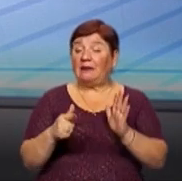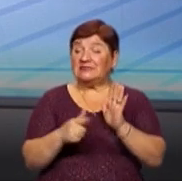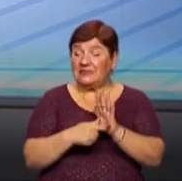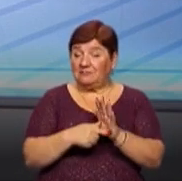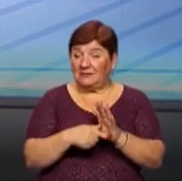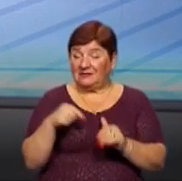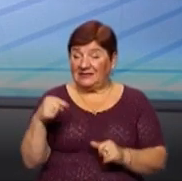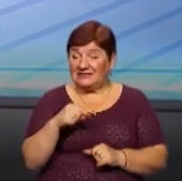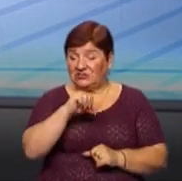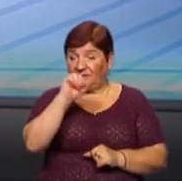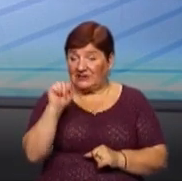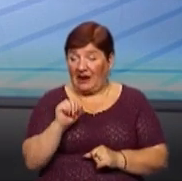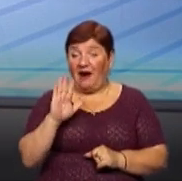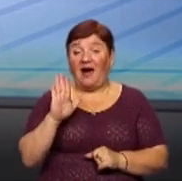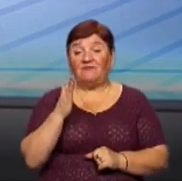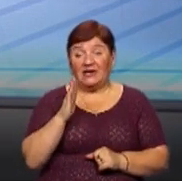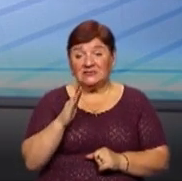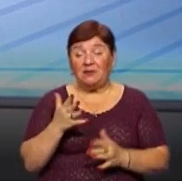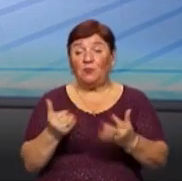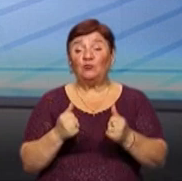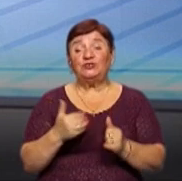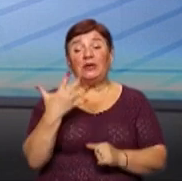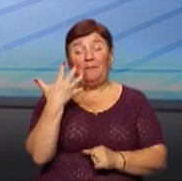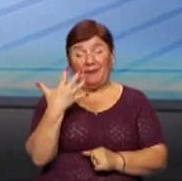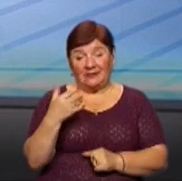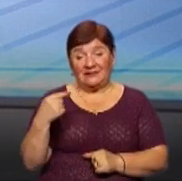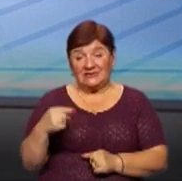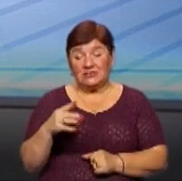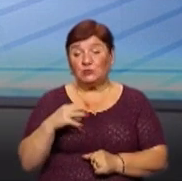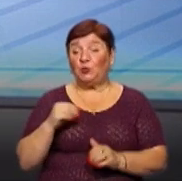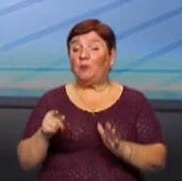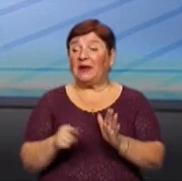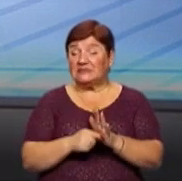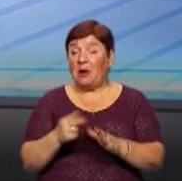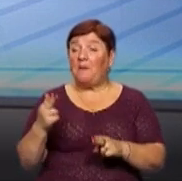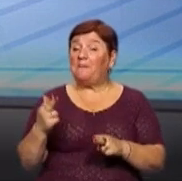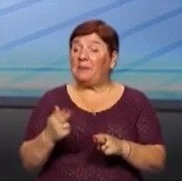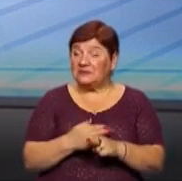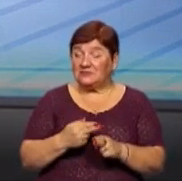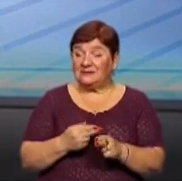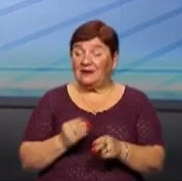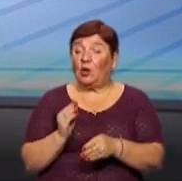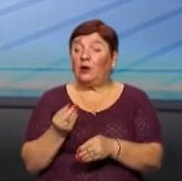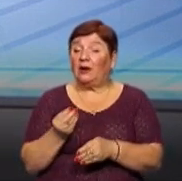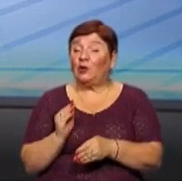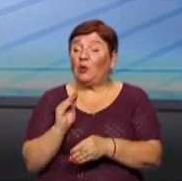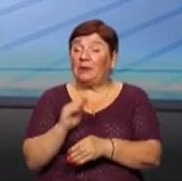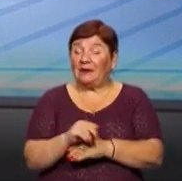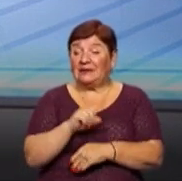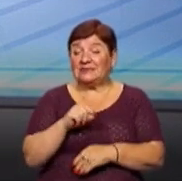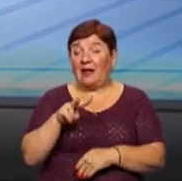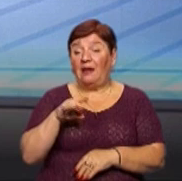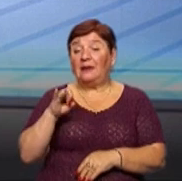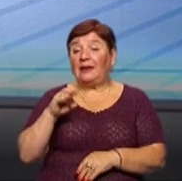В серпні, на березень отримати тільки 5 тисяч. Тобто вже свою пенсію, але без доплати за липень. Тому що, оскільки, як ви